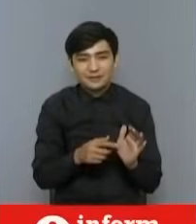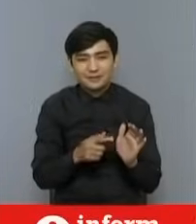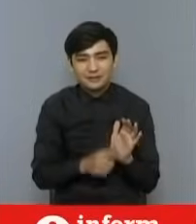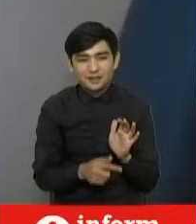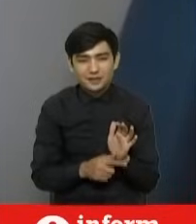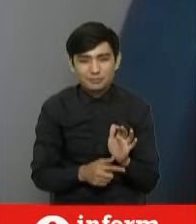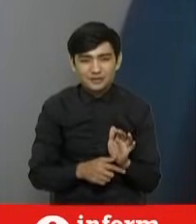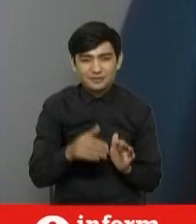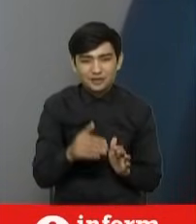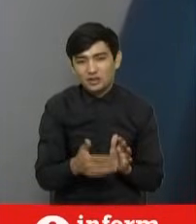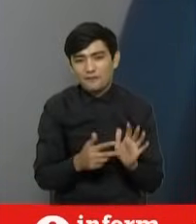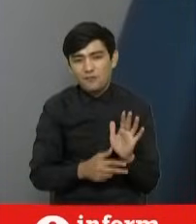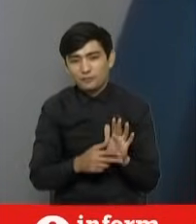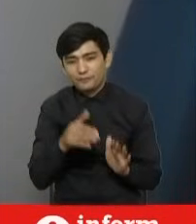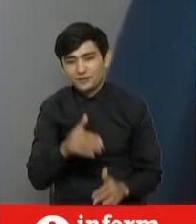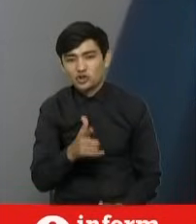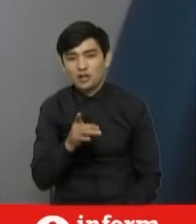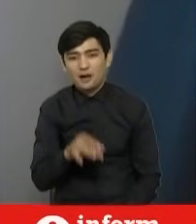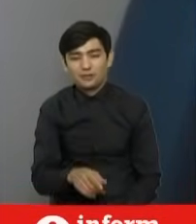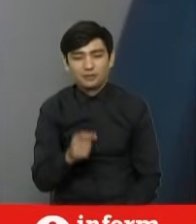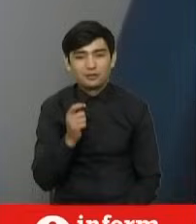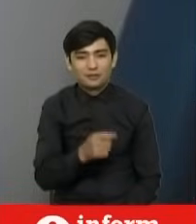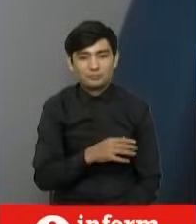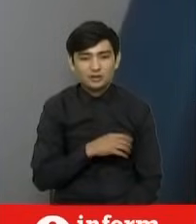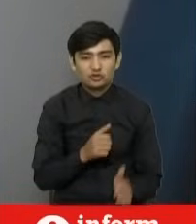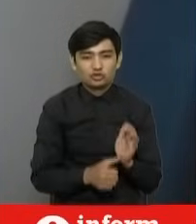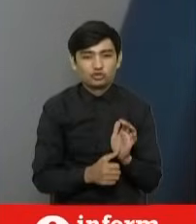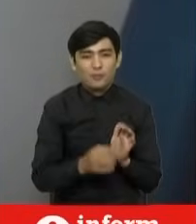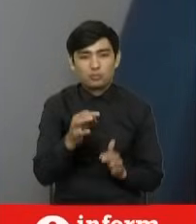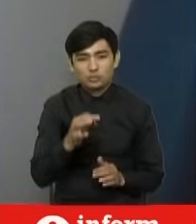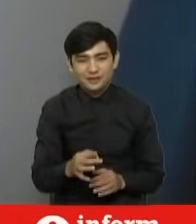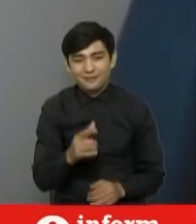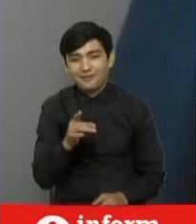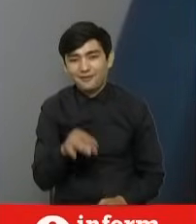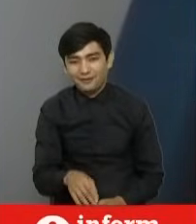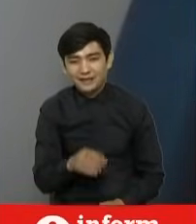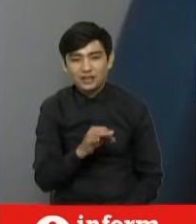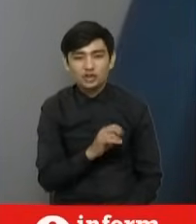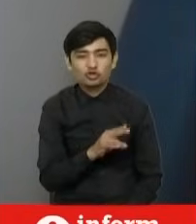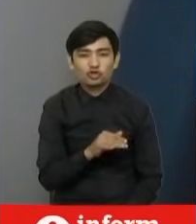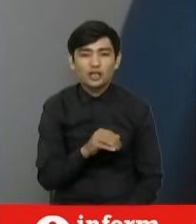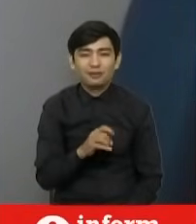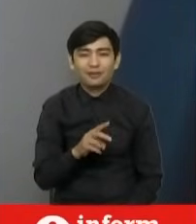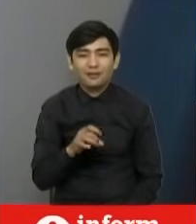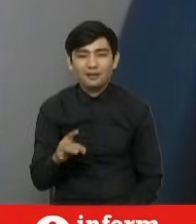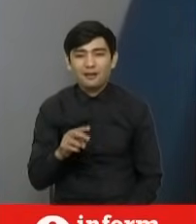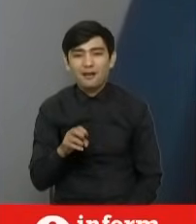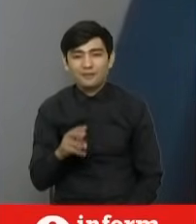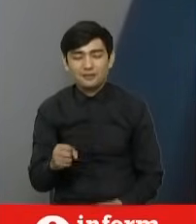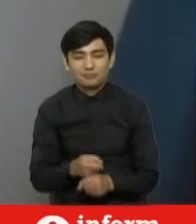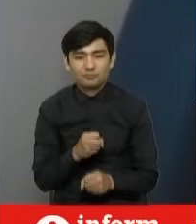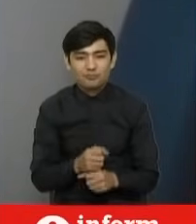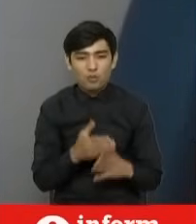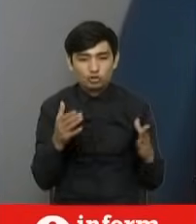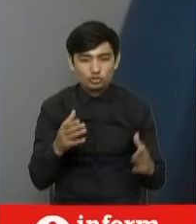грантов. 60% грантов ориентировали на подготовку инженерных кадров. Самое